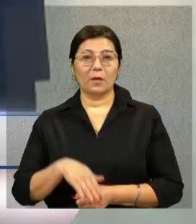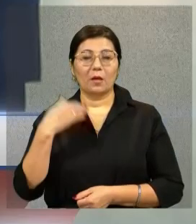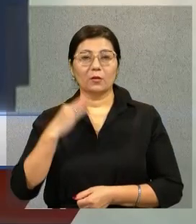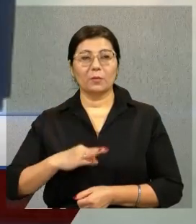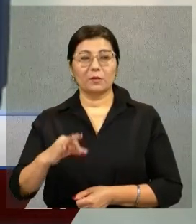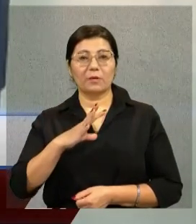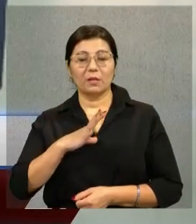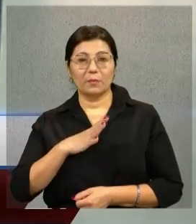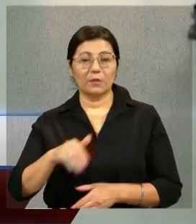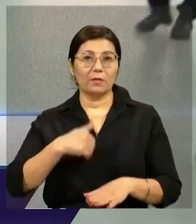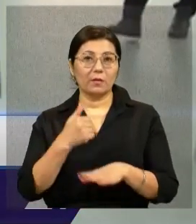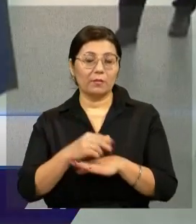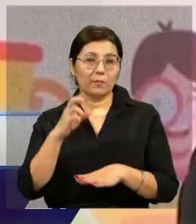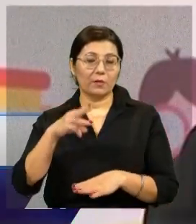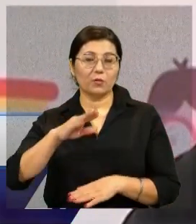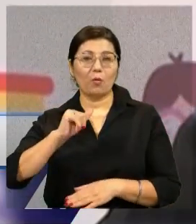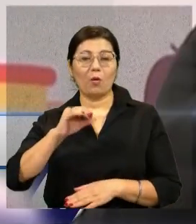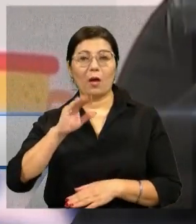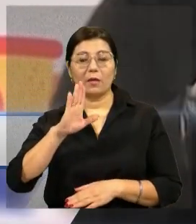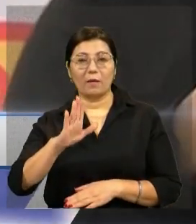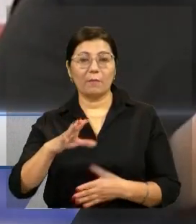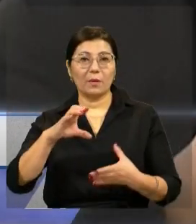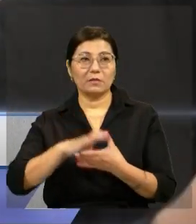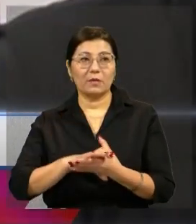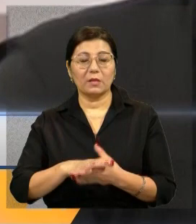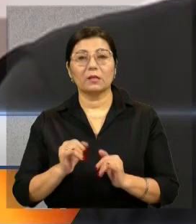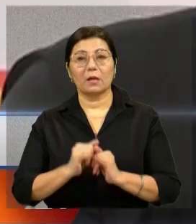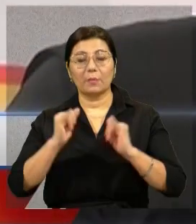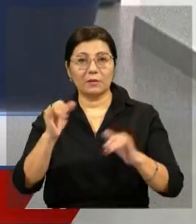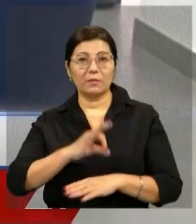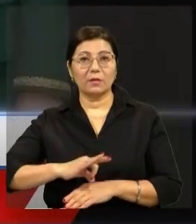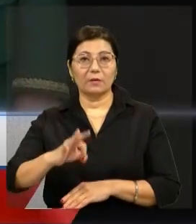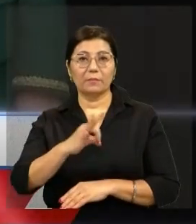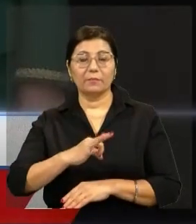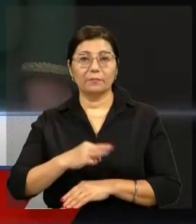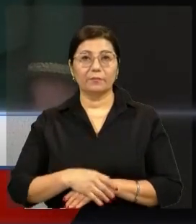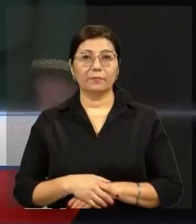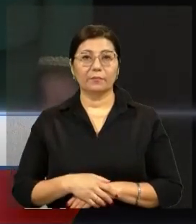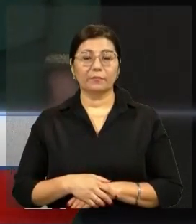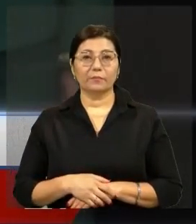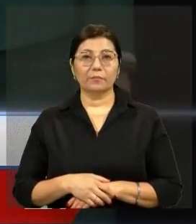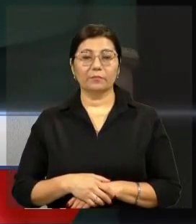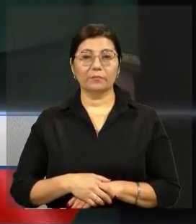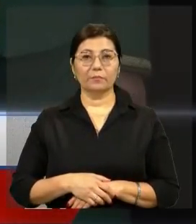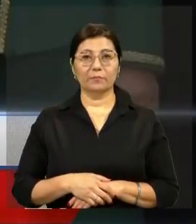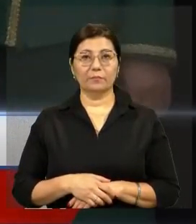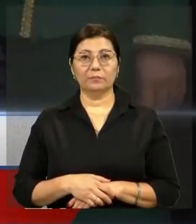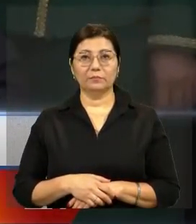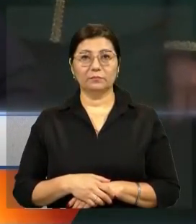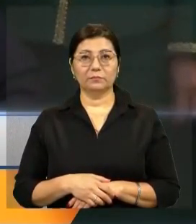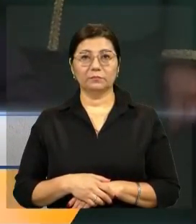Актюбинскую область посетил глава государства. Касым-Жомарт Токаев ознакомился с темпами развития региона. Верховенство закона. Для нас это крайне